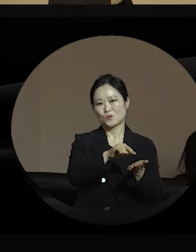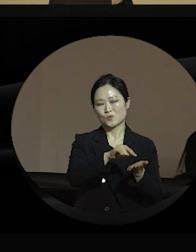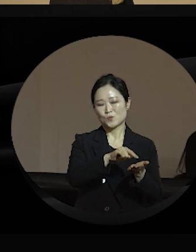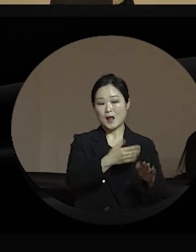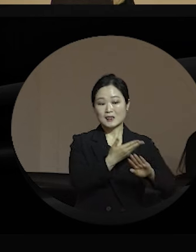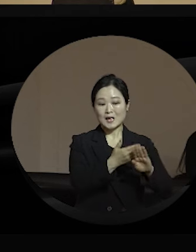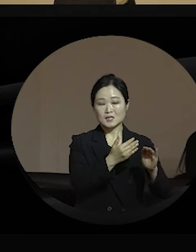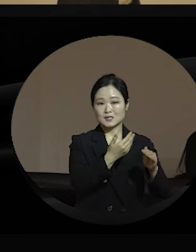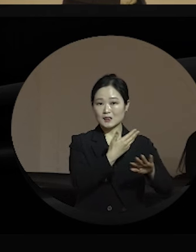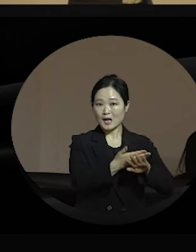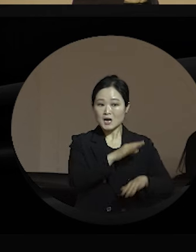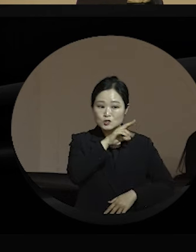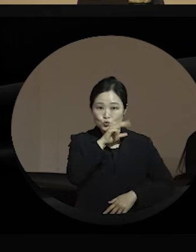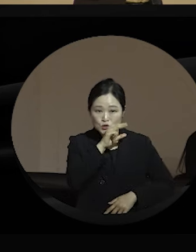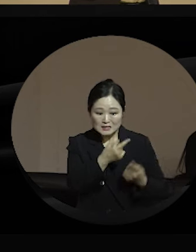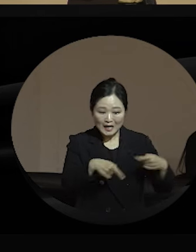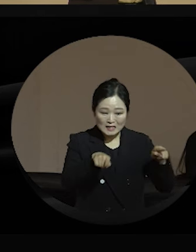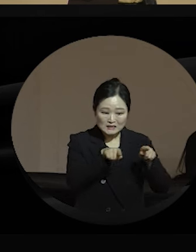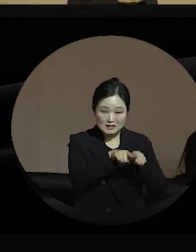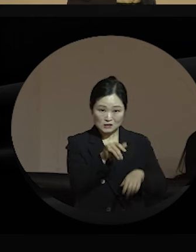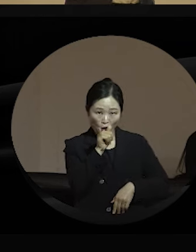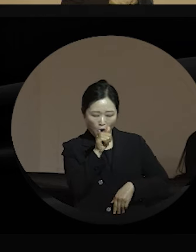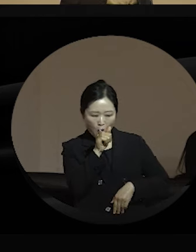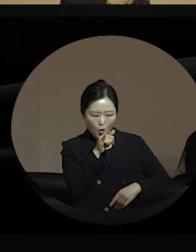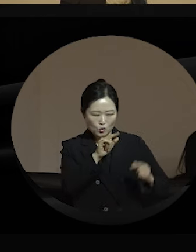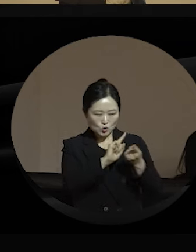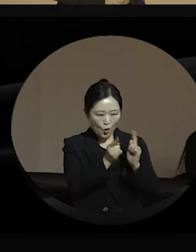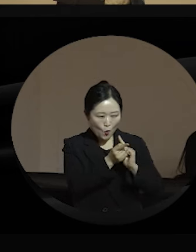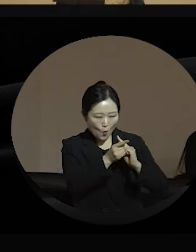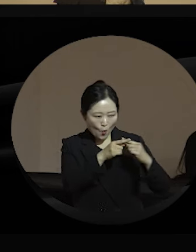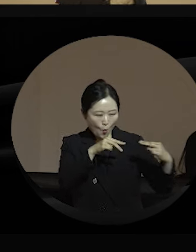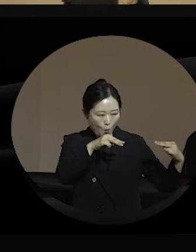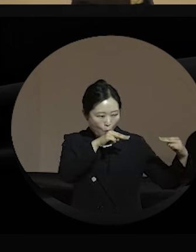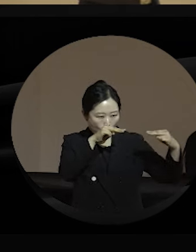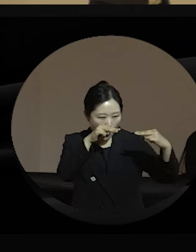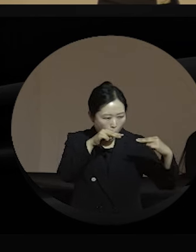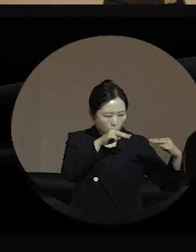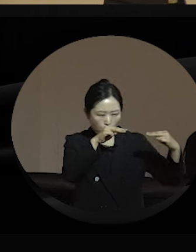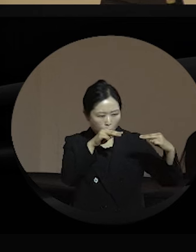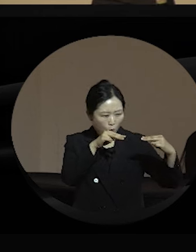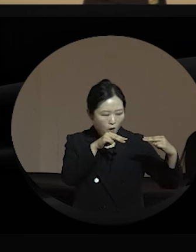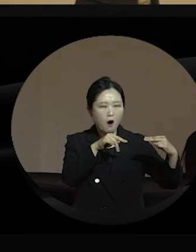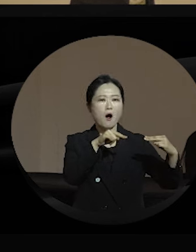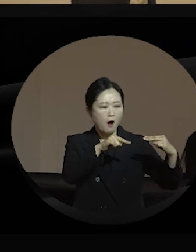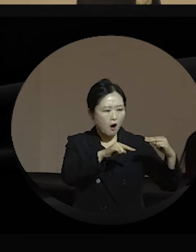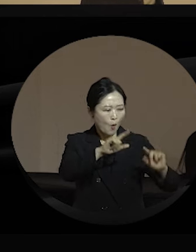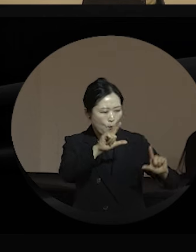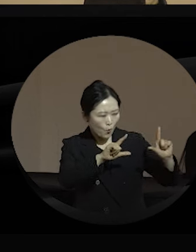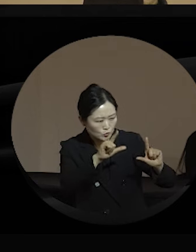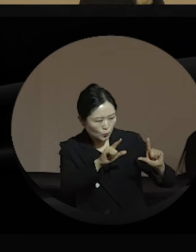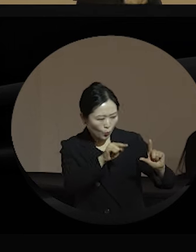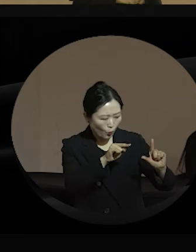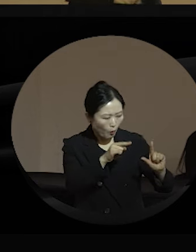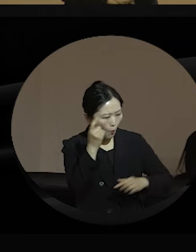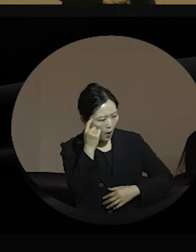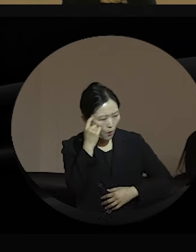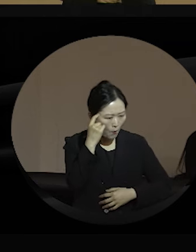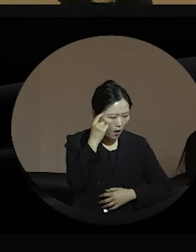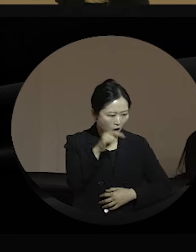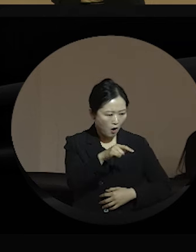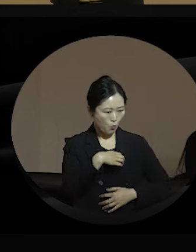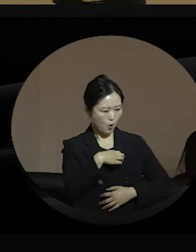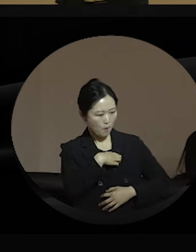존재한다는 것만으로도, 타인을 관찰한다는 것만으로도, 다른 쥐가 어떻게 노는지, 왜 저게 인기가 있는지, 저기에 왜 줄을 서 있는지, 저거